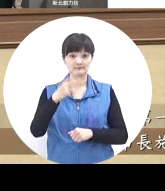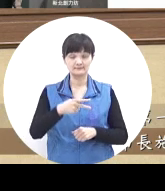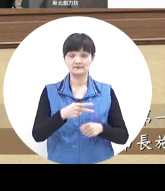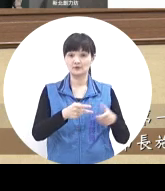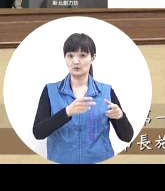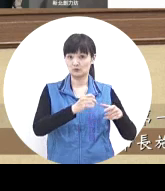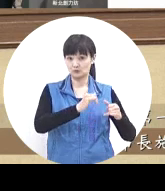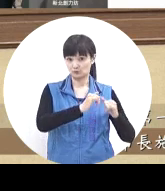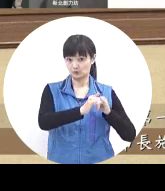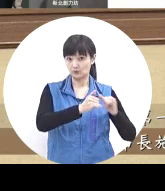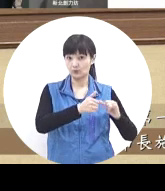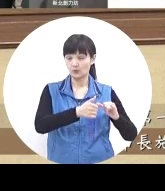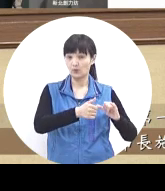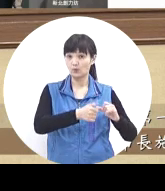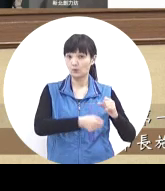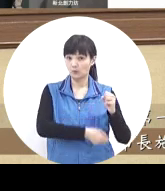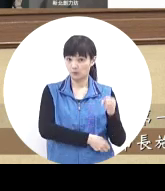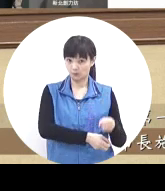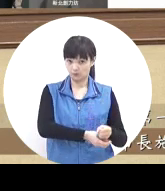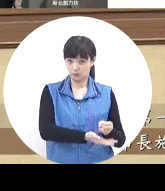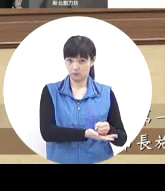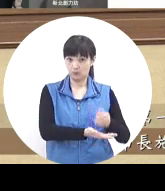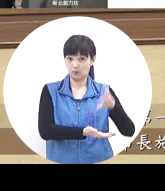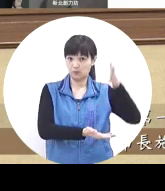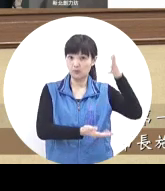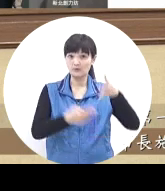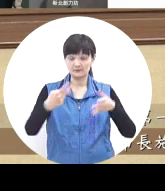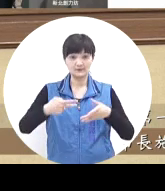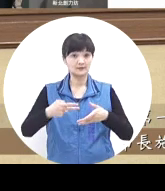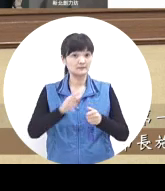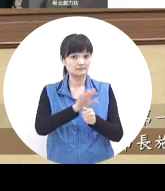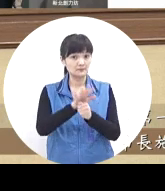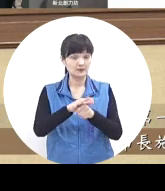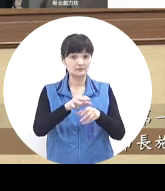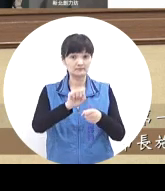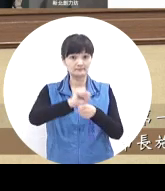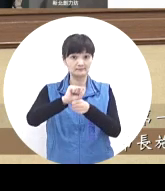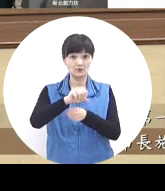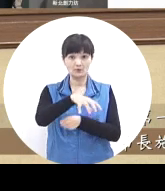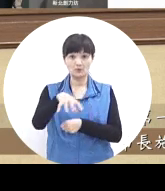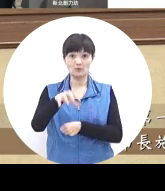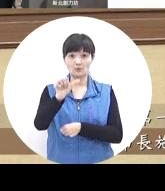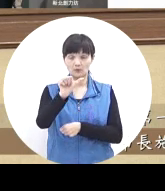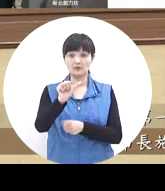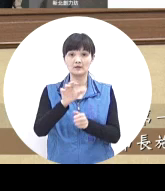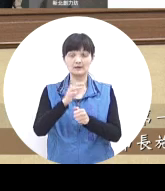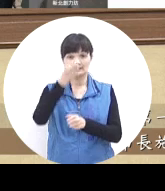体化的回馈空间，我们今年还会再增加5个地方作为新创基地。